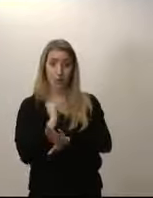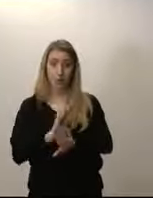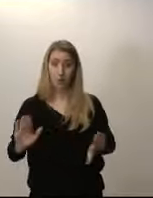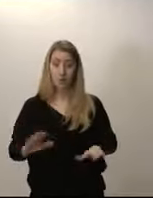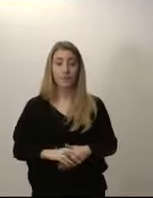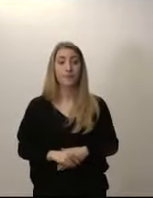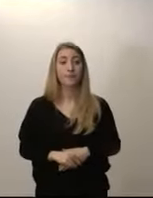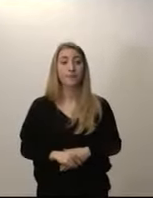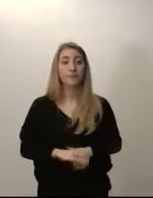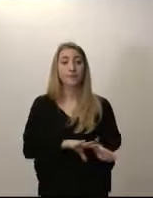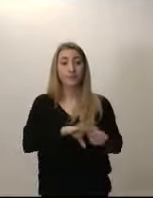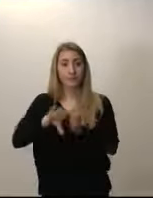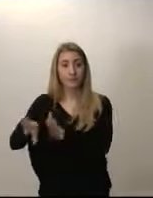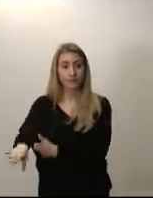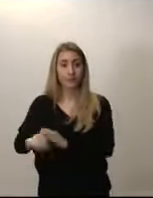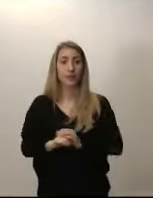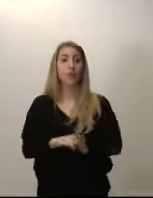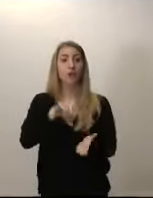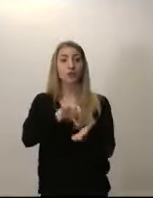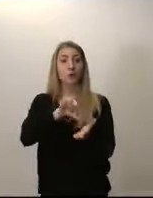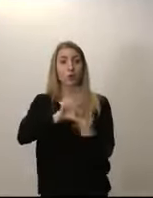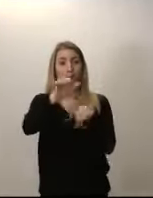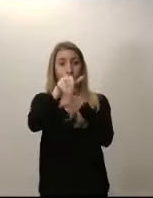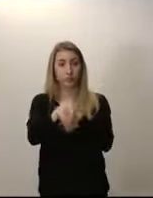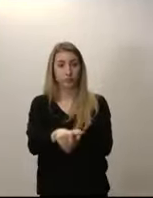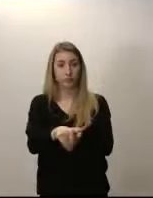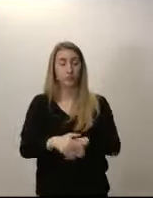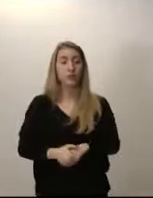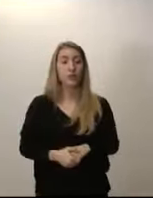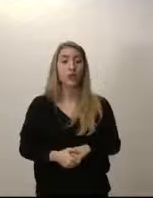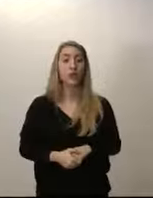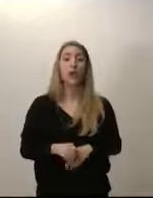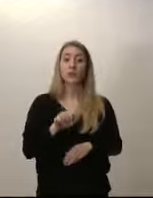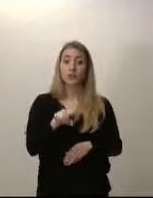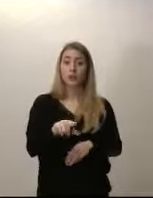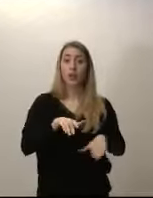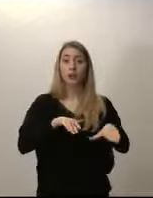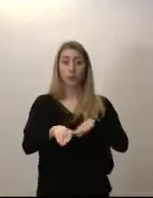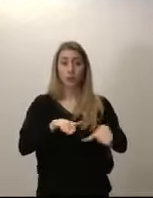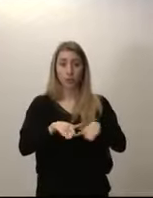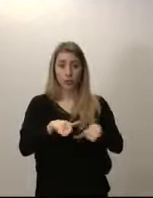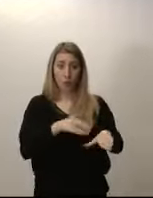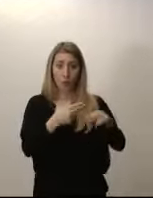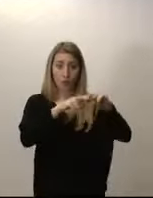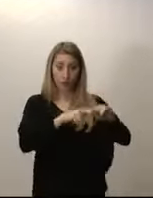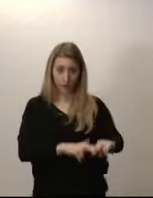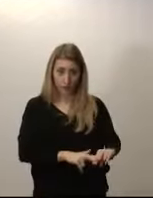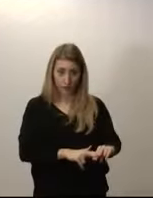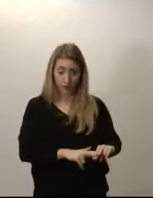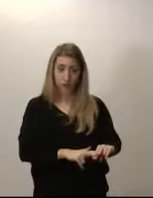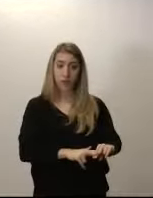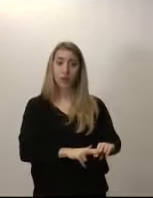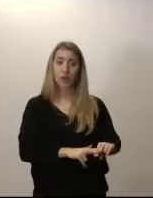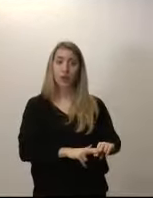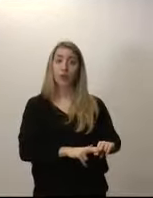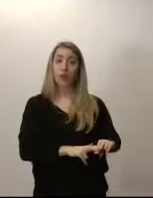Le centre funéraire, donc une section de fonctionnement qui a un excédent de fonctionnement